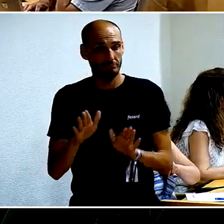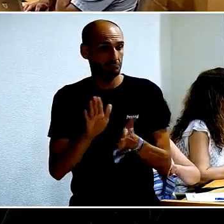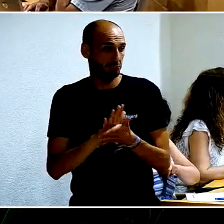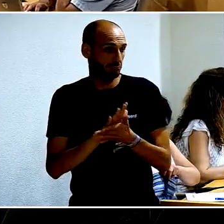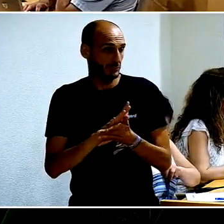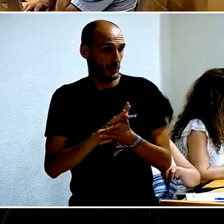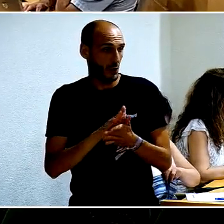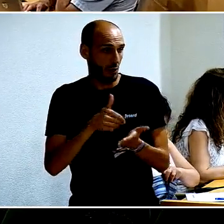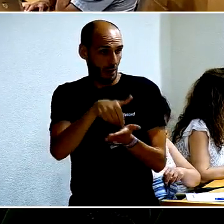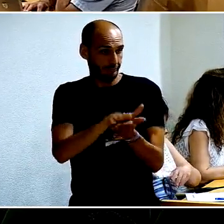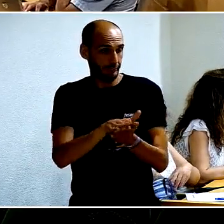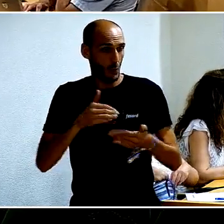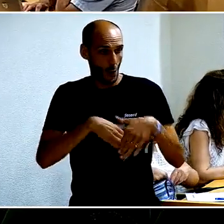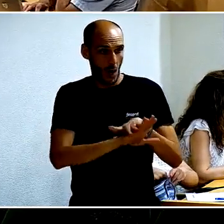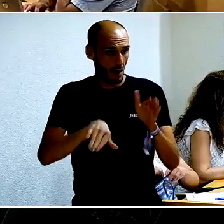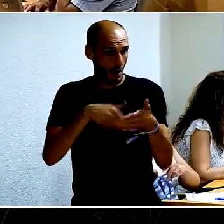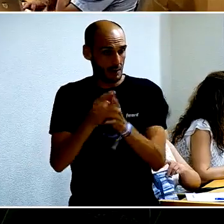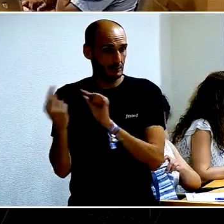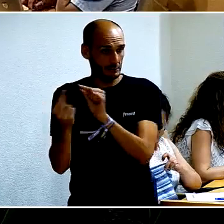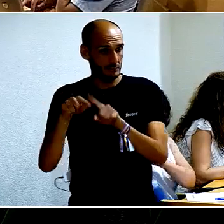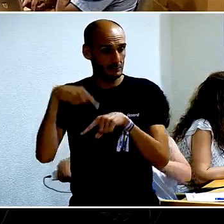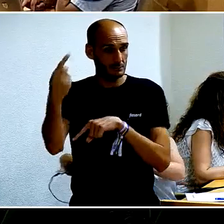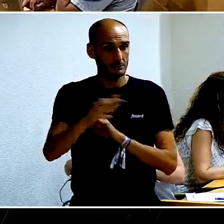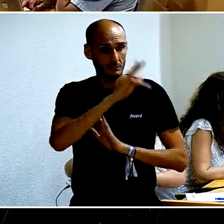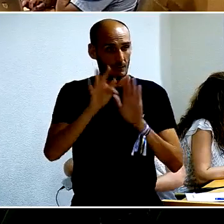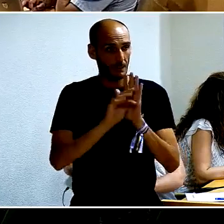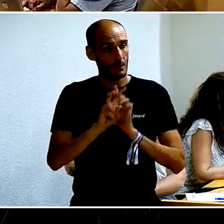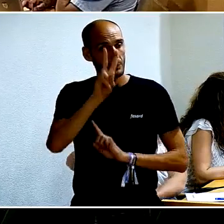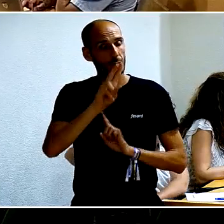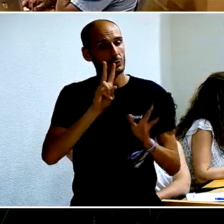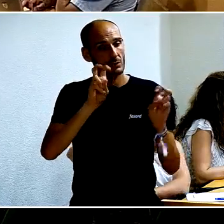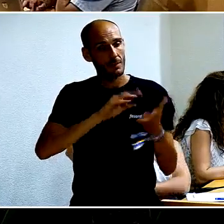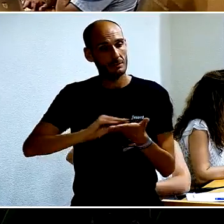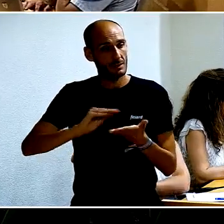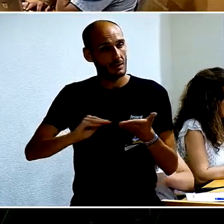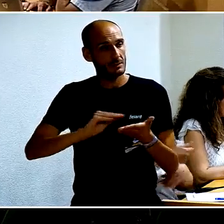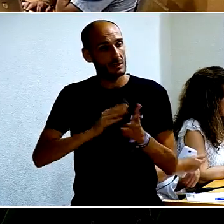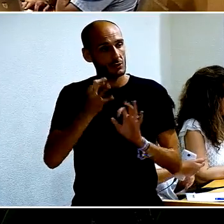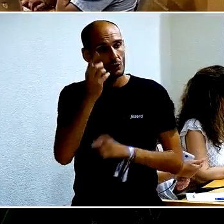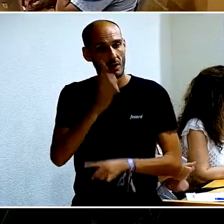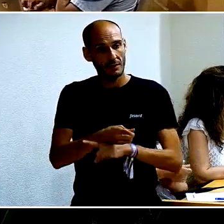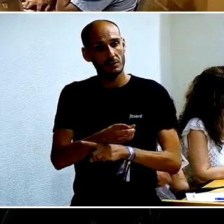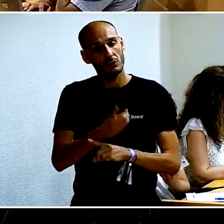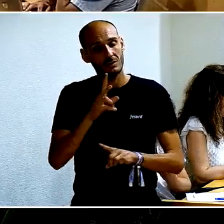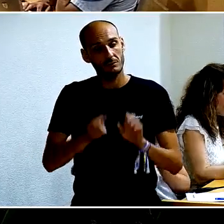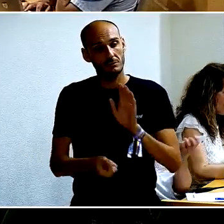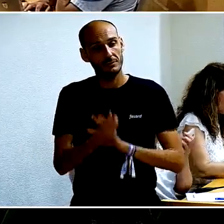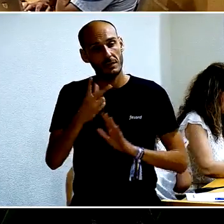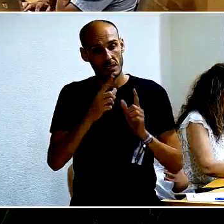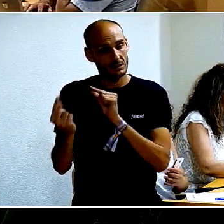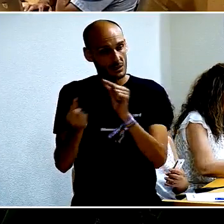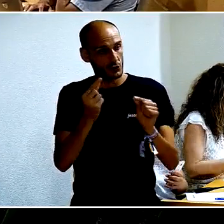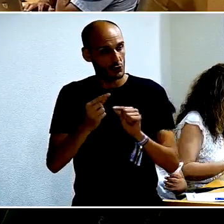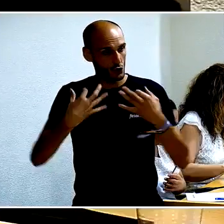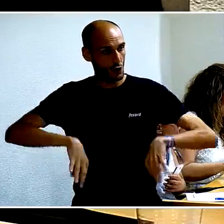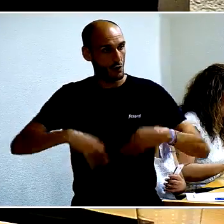següent sessió. El següent punt, també de secretaria, són resolucions dictades per l'alcaldia i regidories delegades des de l'última sessió ordinària del ple. Senyor